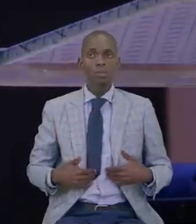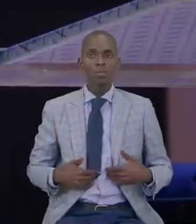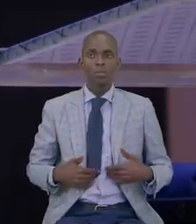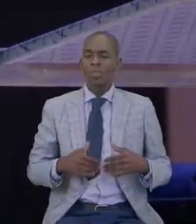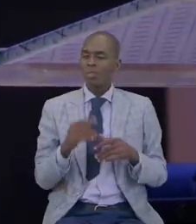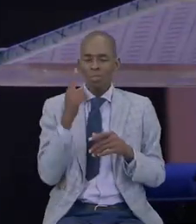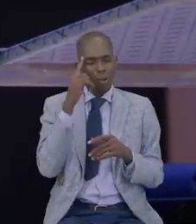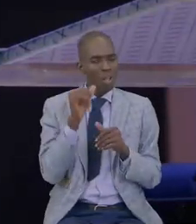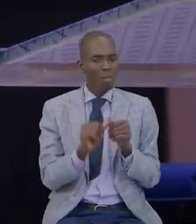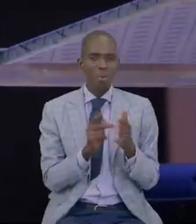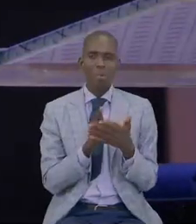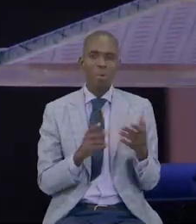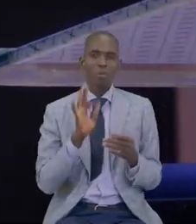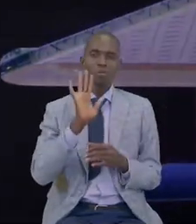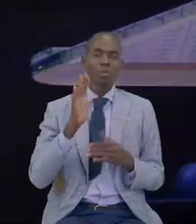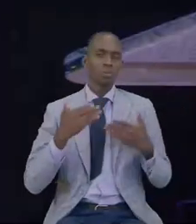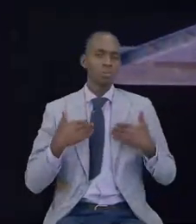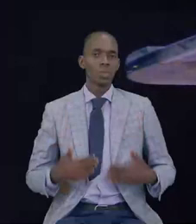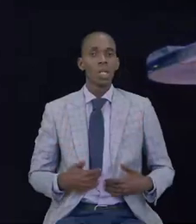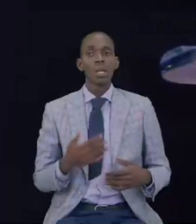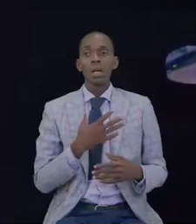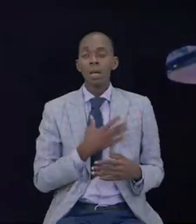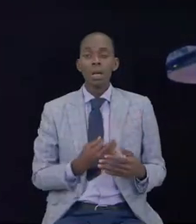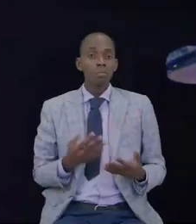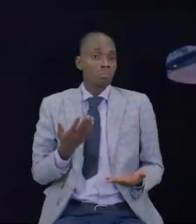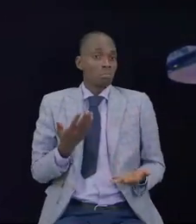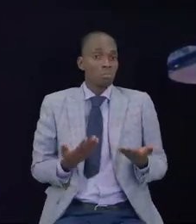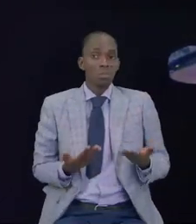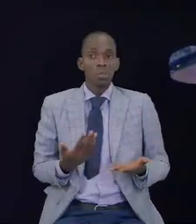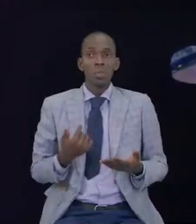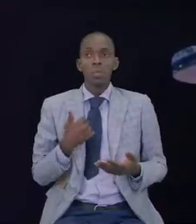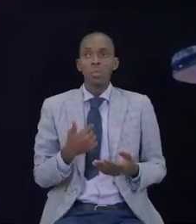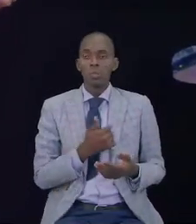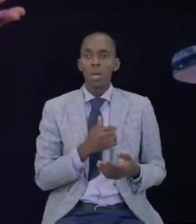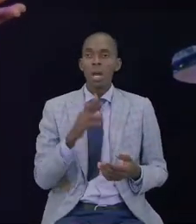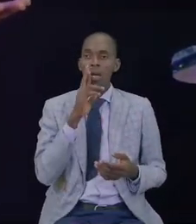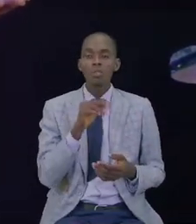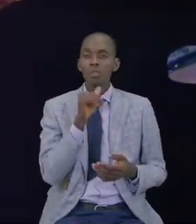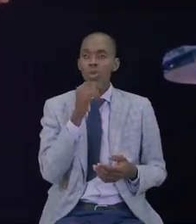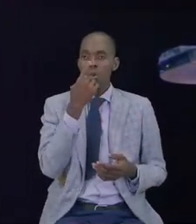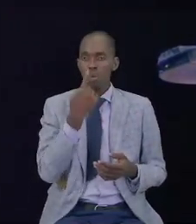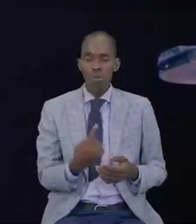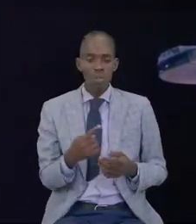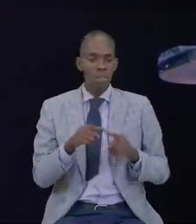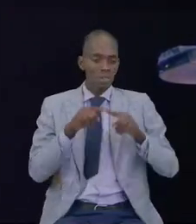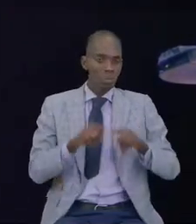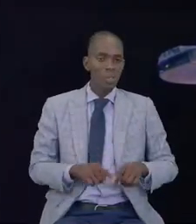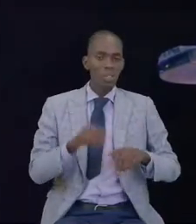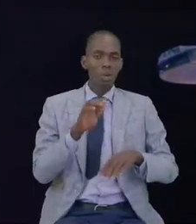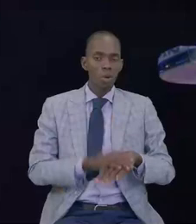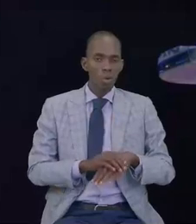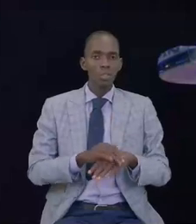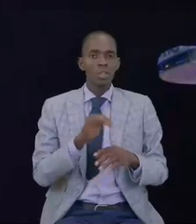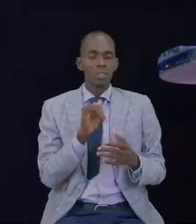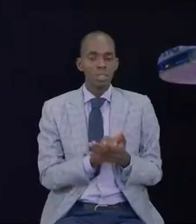de ton corps. Alors, même si nous ne dépendons pas seulement de légumes et d'eau,